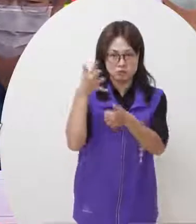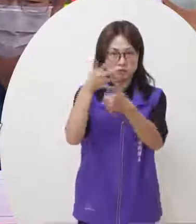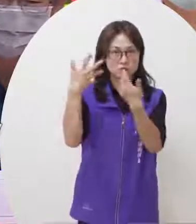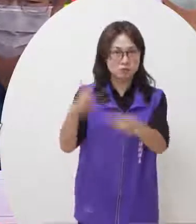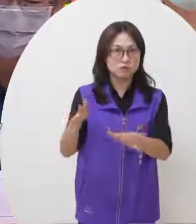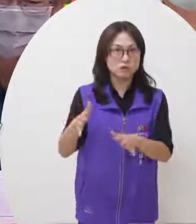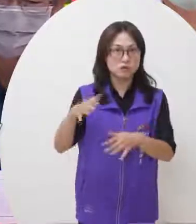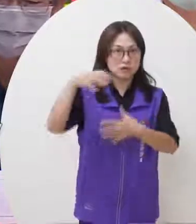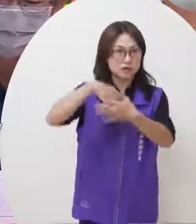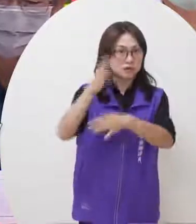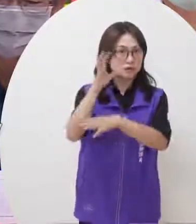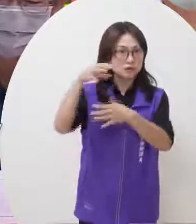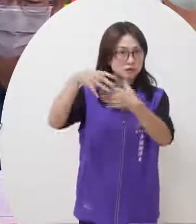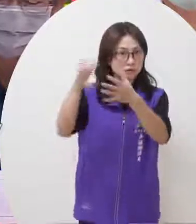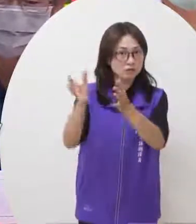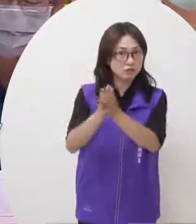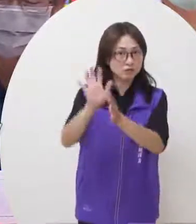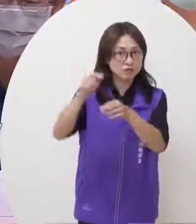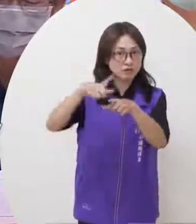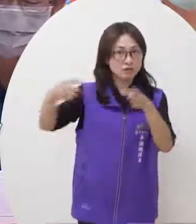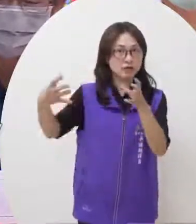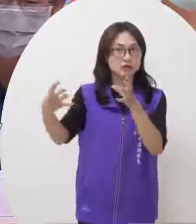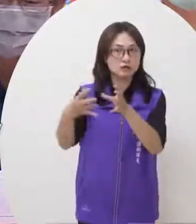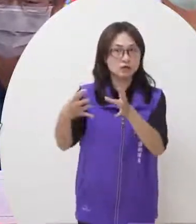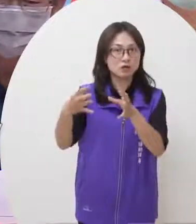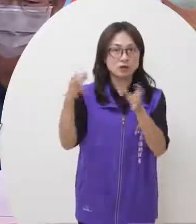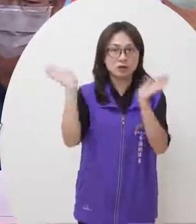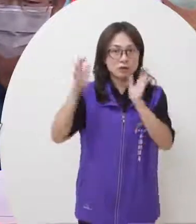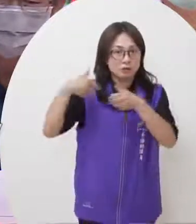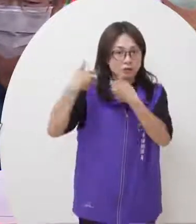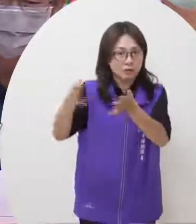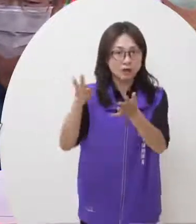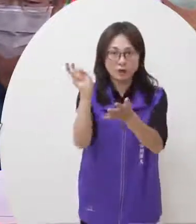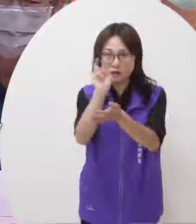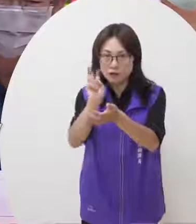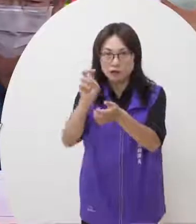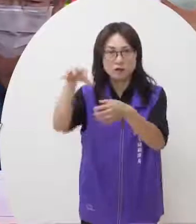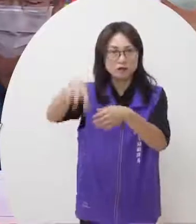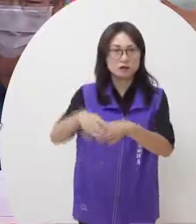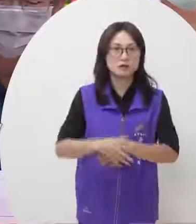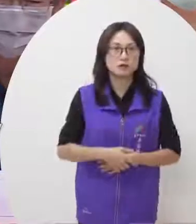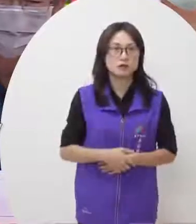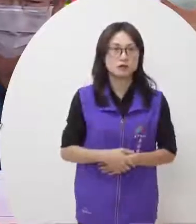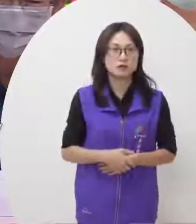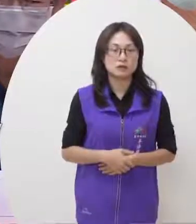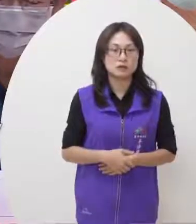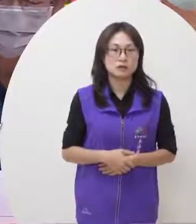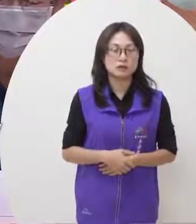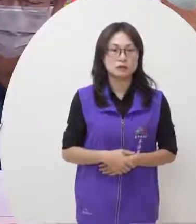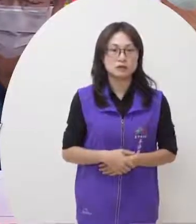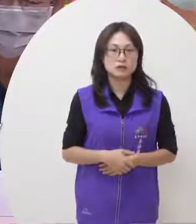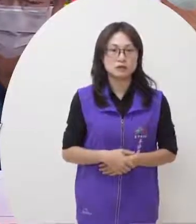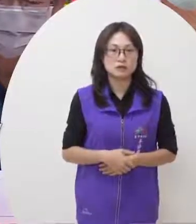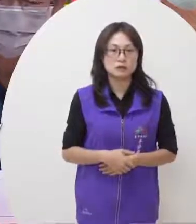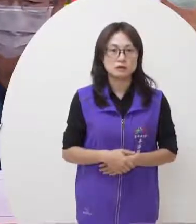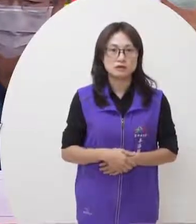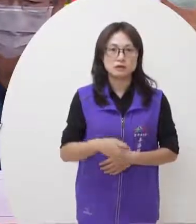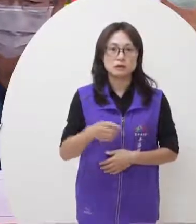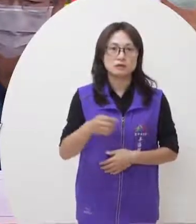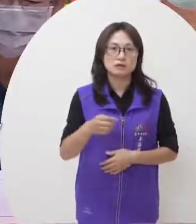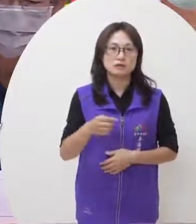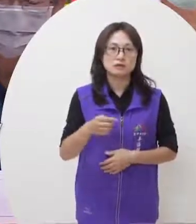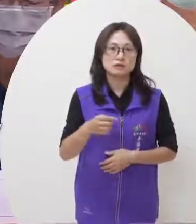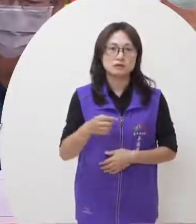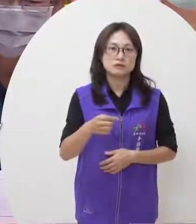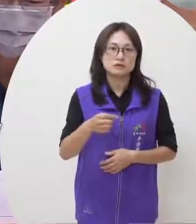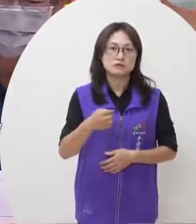迄个大鹏的土儿的所，你知吼？林佳龙市长上任的时阵啊吼，甲我停掉了，讲我违法的啦。我讲